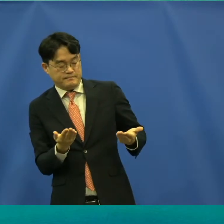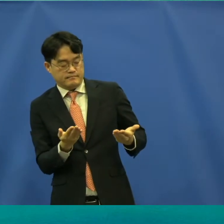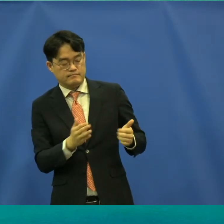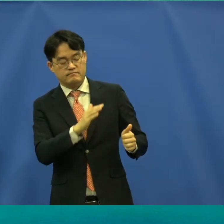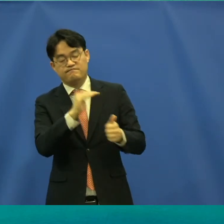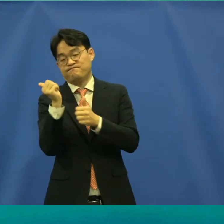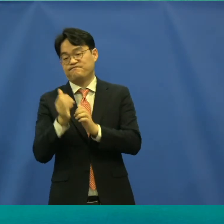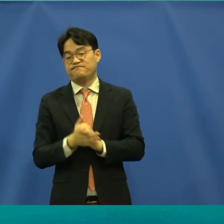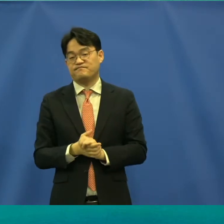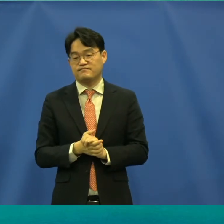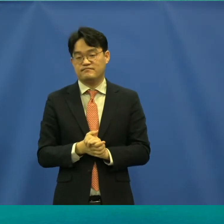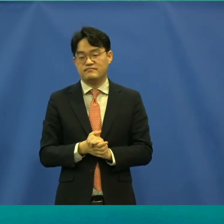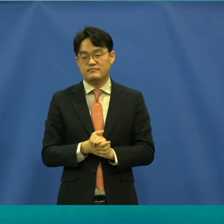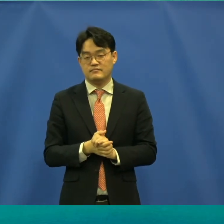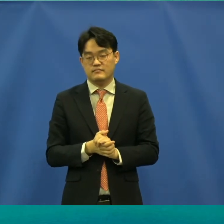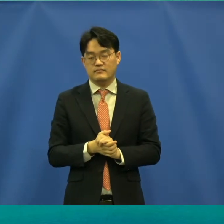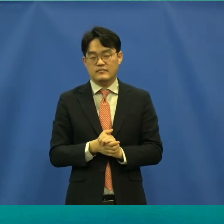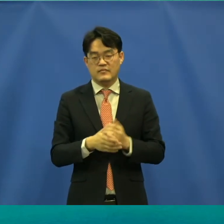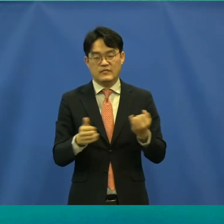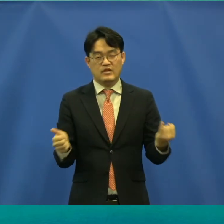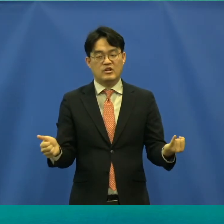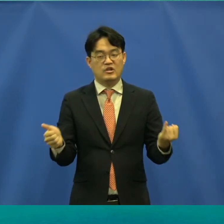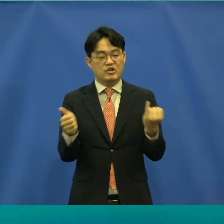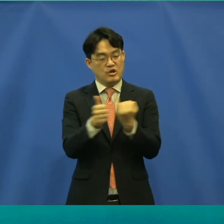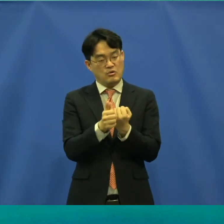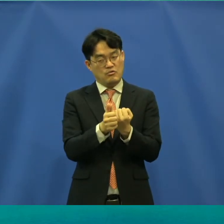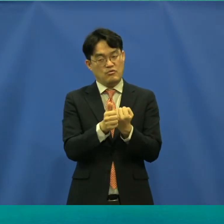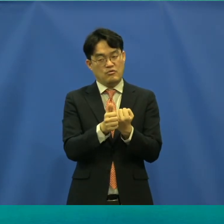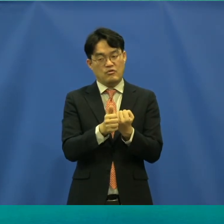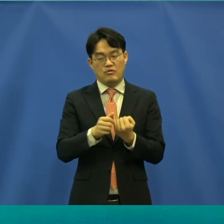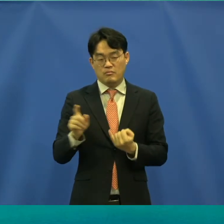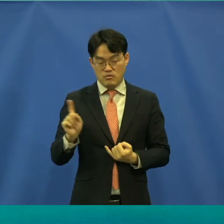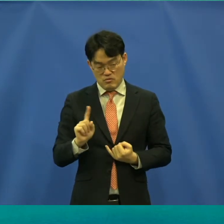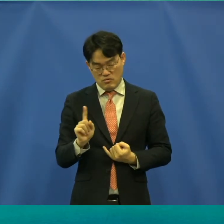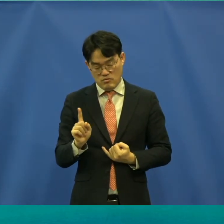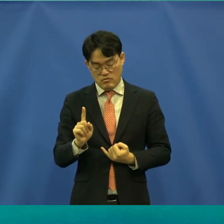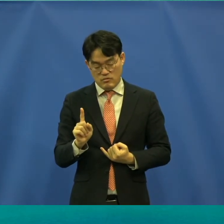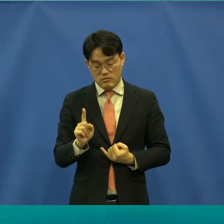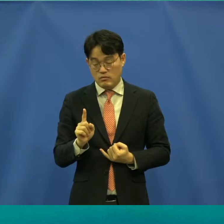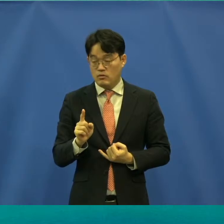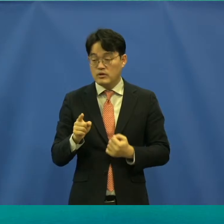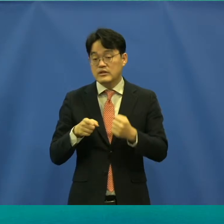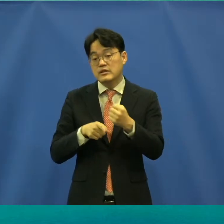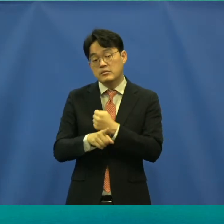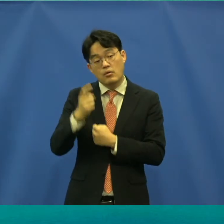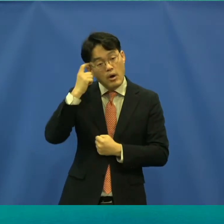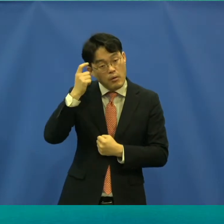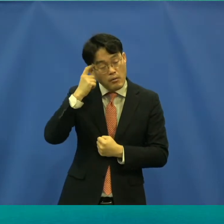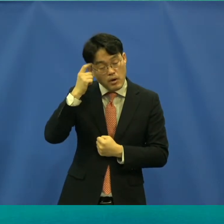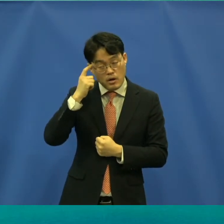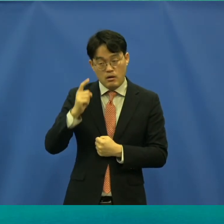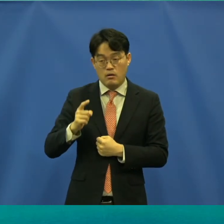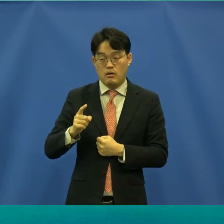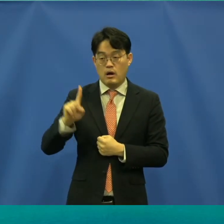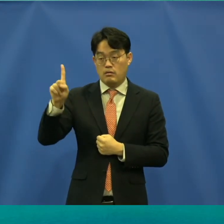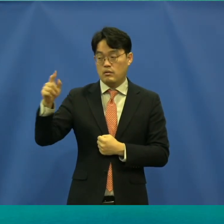여러분, 결혼이 왜 의미가 있습니까? 한 사람의 남자와 한 사람의 여자의